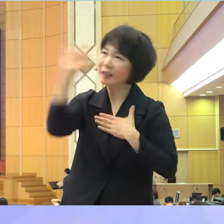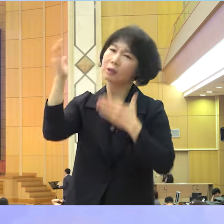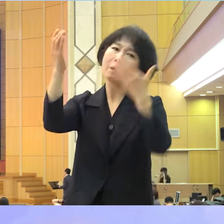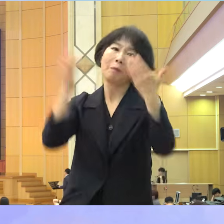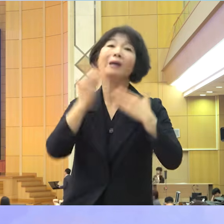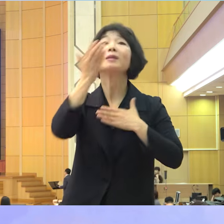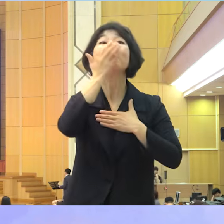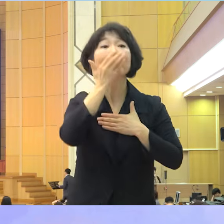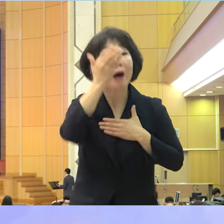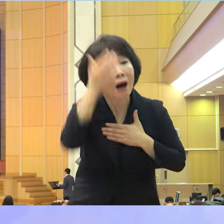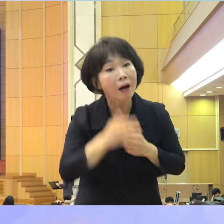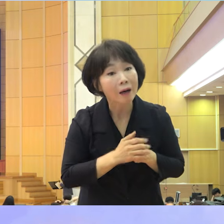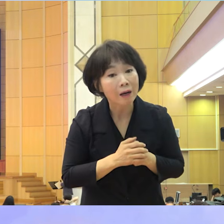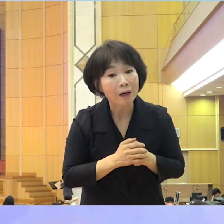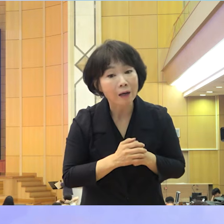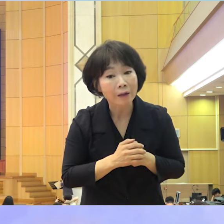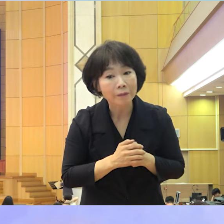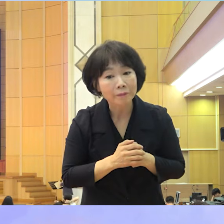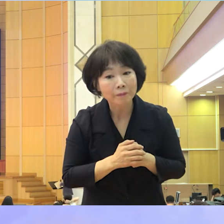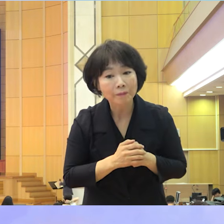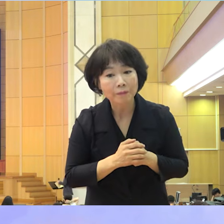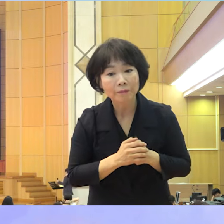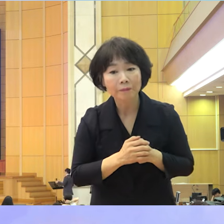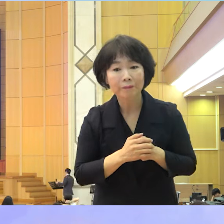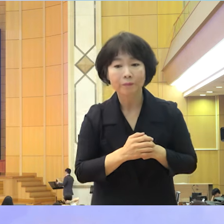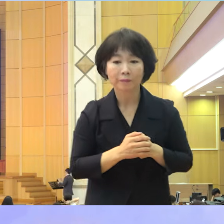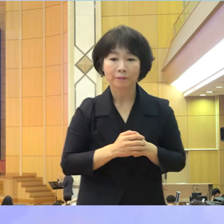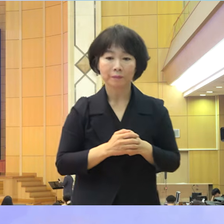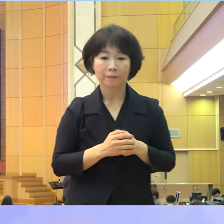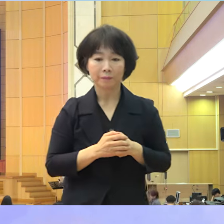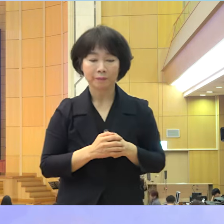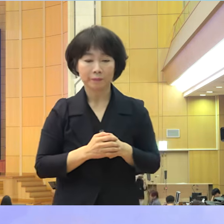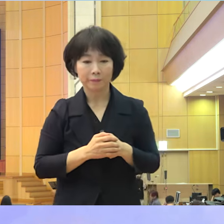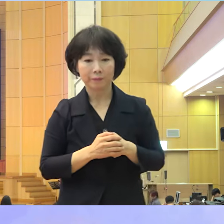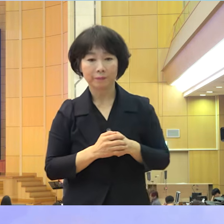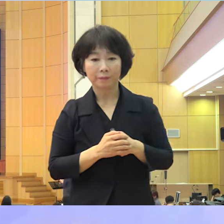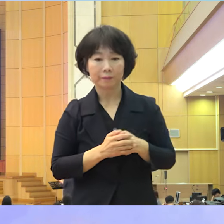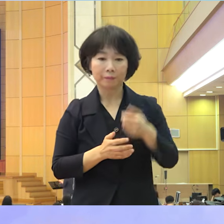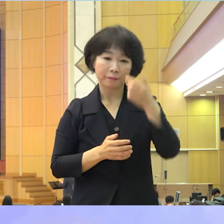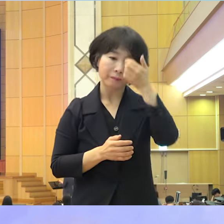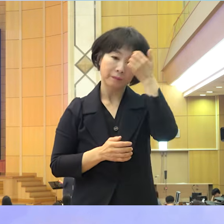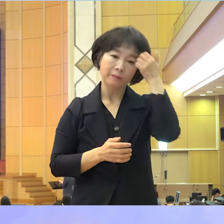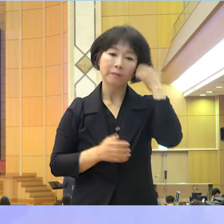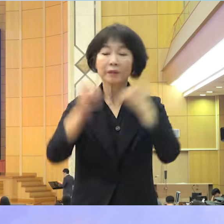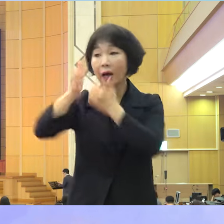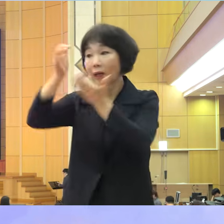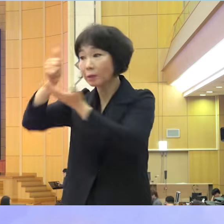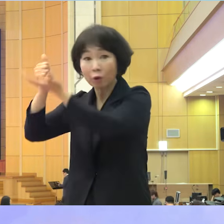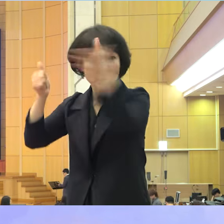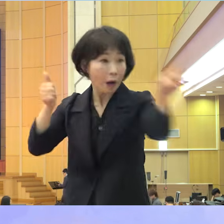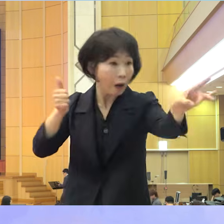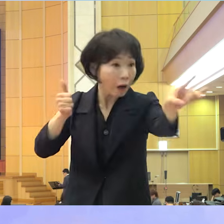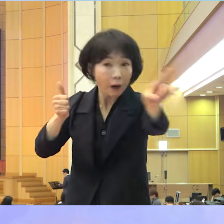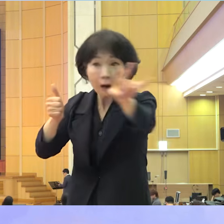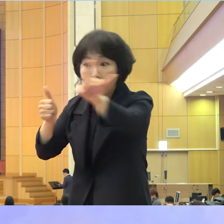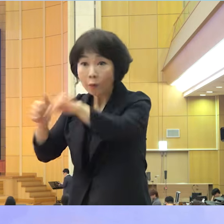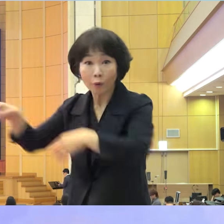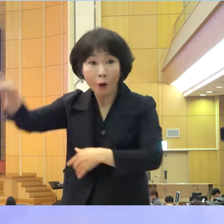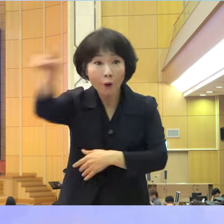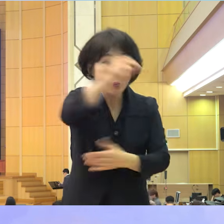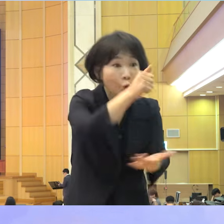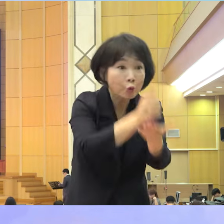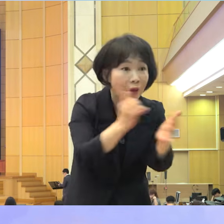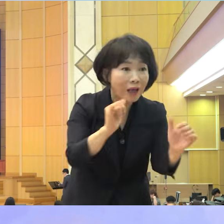의인이라고 여기심을 받은 사람의 복에 대하여 하나님께서 너 의인이야. 그래서